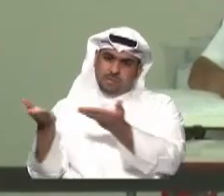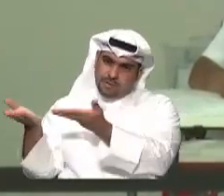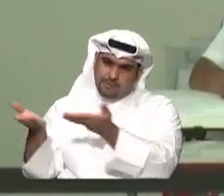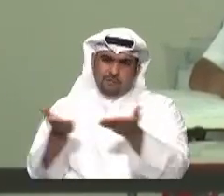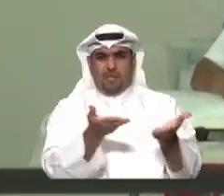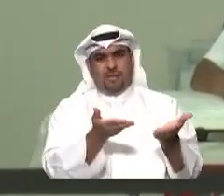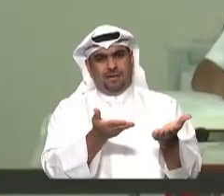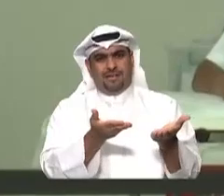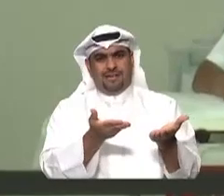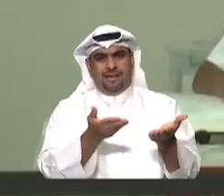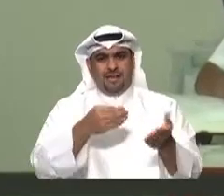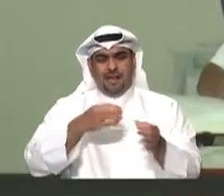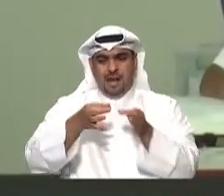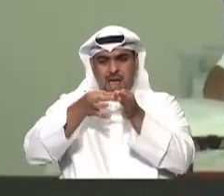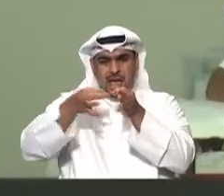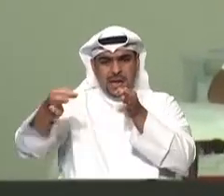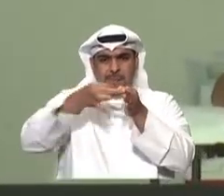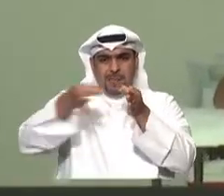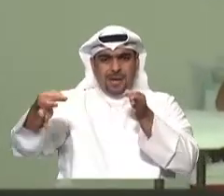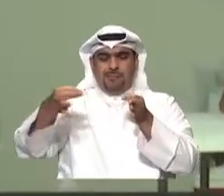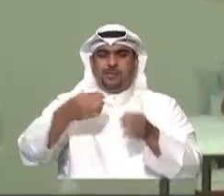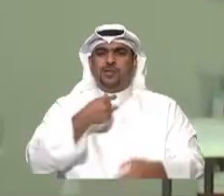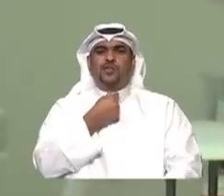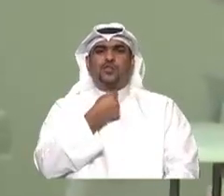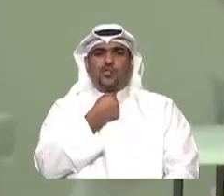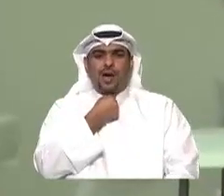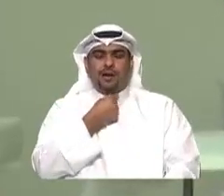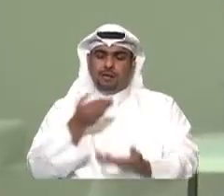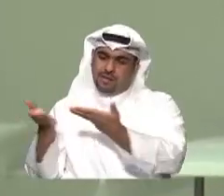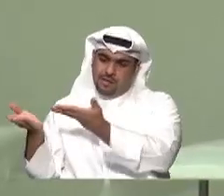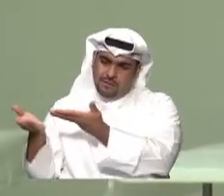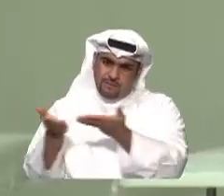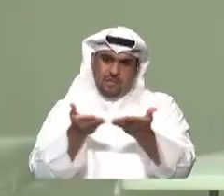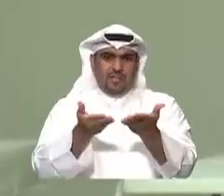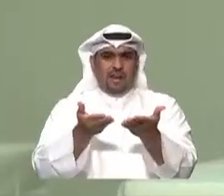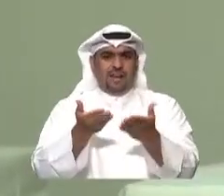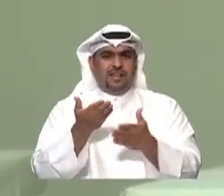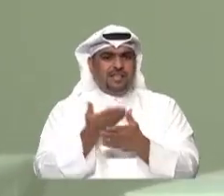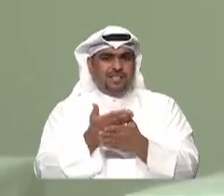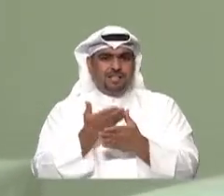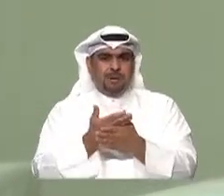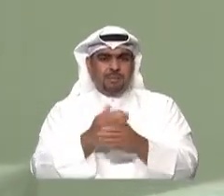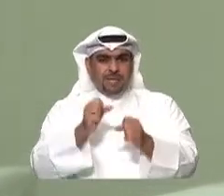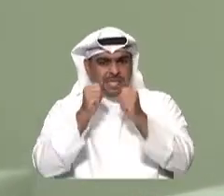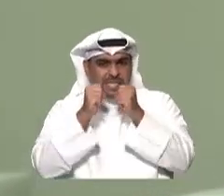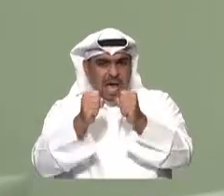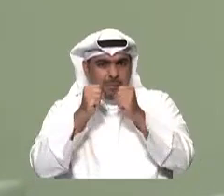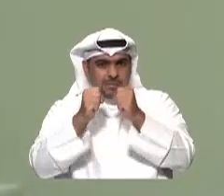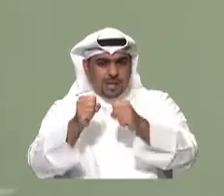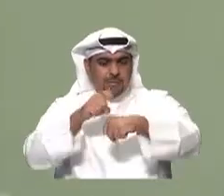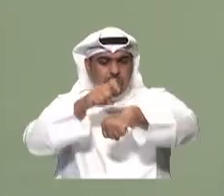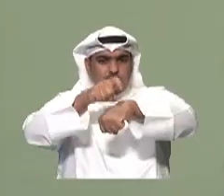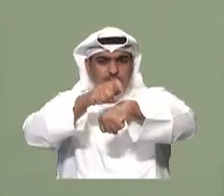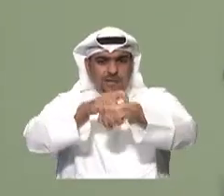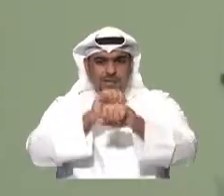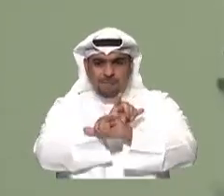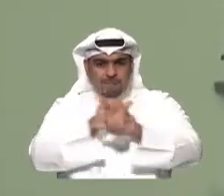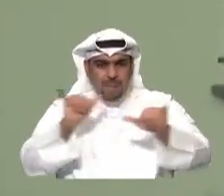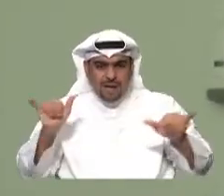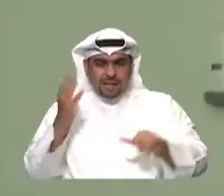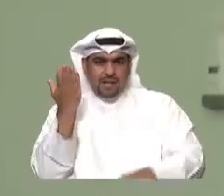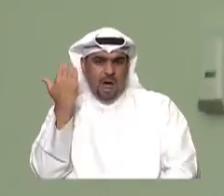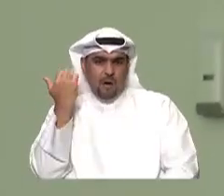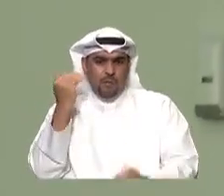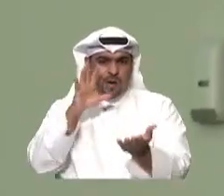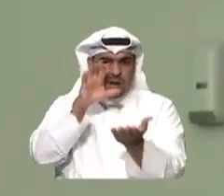المنطقة الشمالية اللي كان عندهم صعوبة أن يروحون مثلا يأخذون مواعيد يروحون إلى أرض المعارض في مشرف أو بالمستوصفات